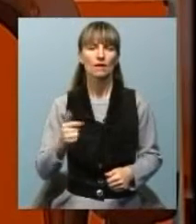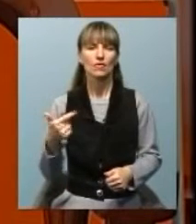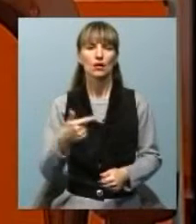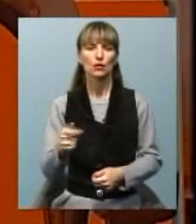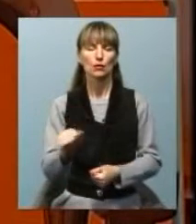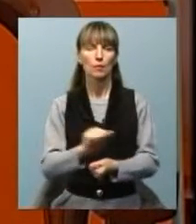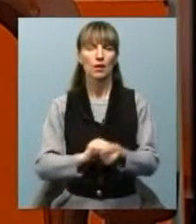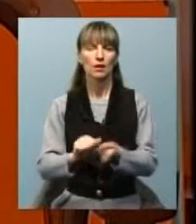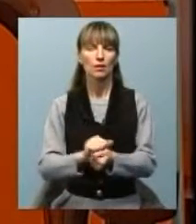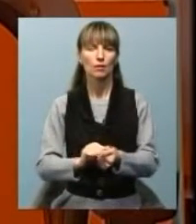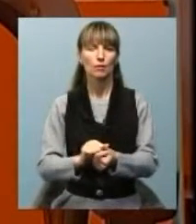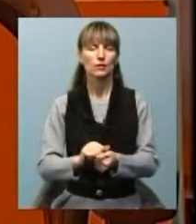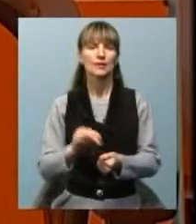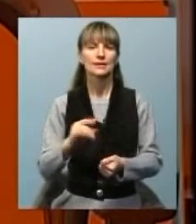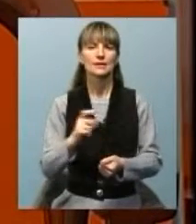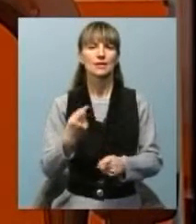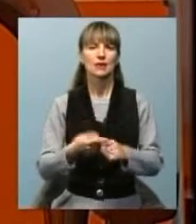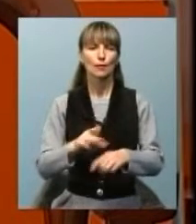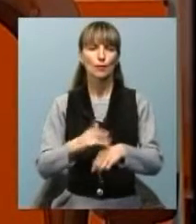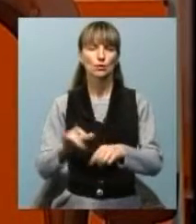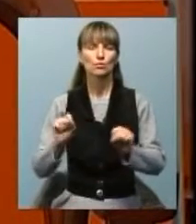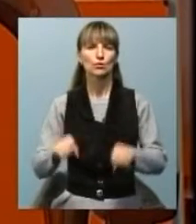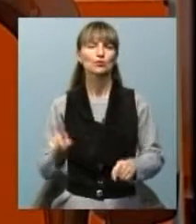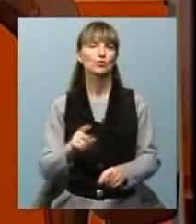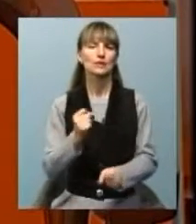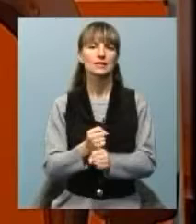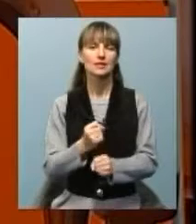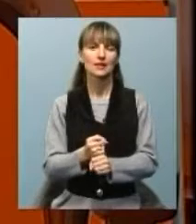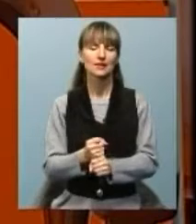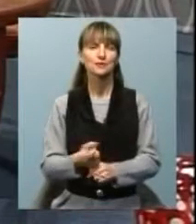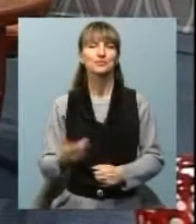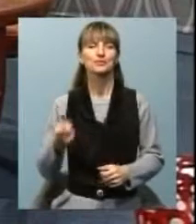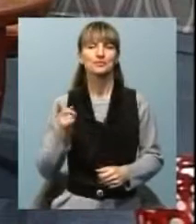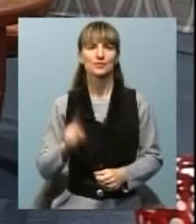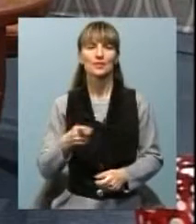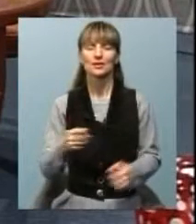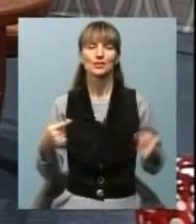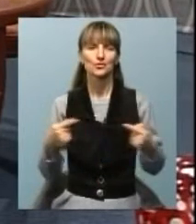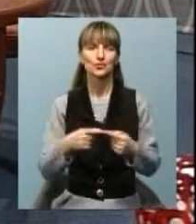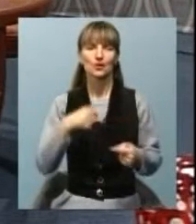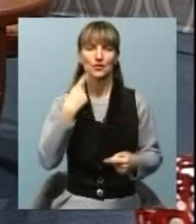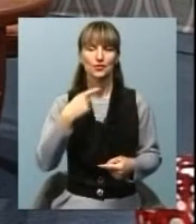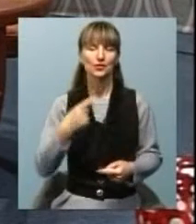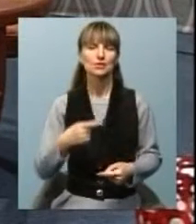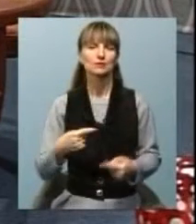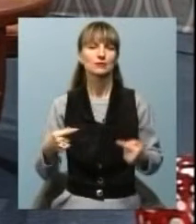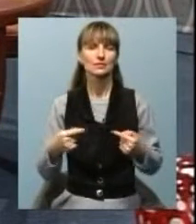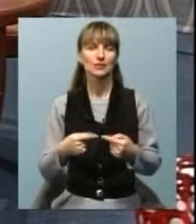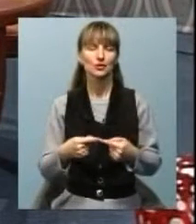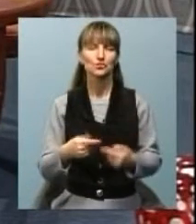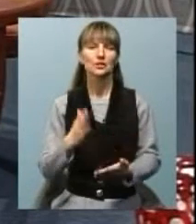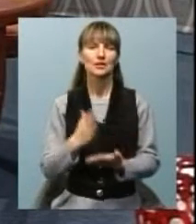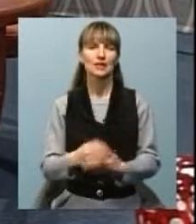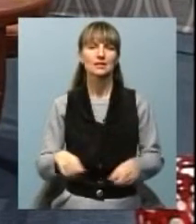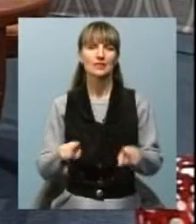і... Із цього мусора може щось вийти. Дійсно, ти абсолютно правду кажеш. Цілком вірно, що